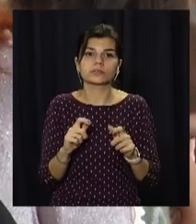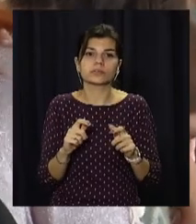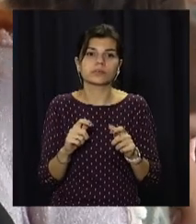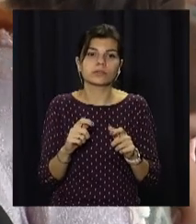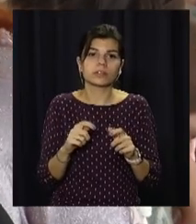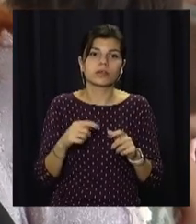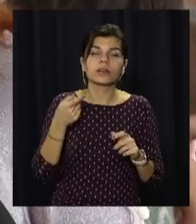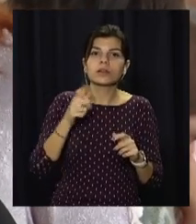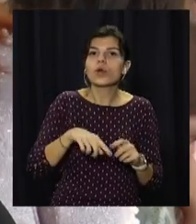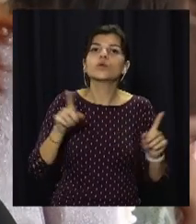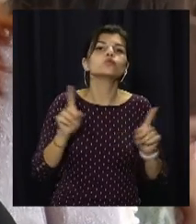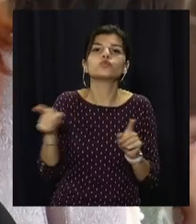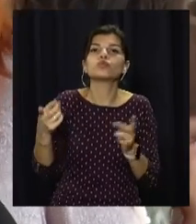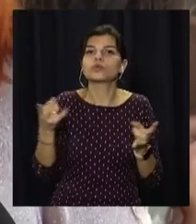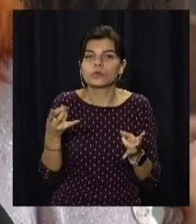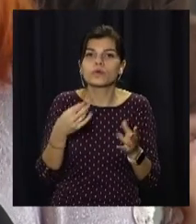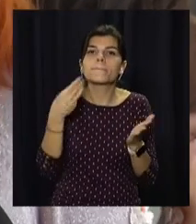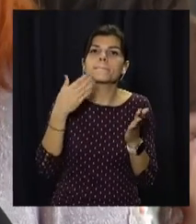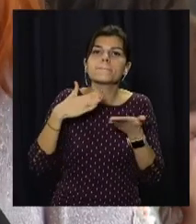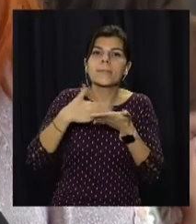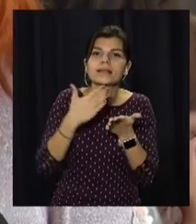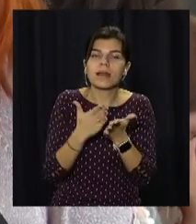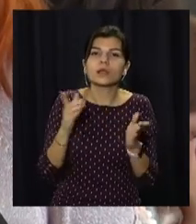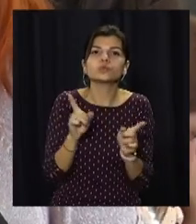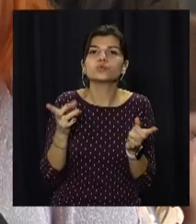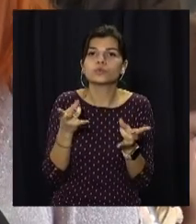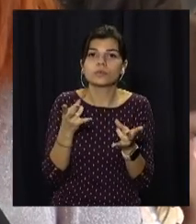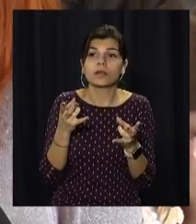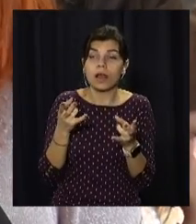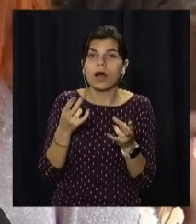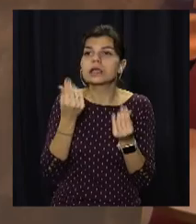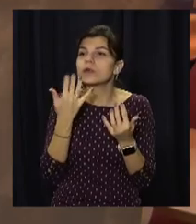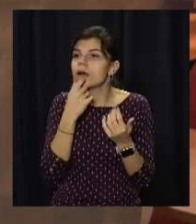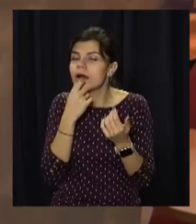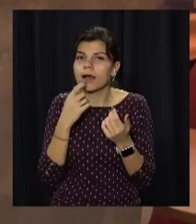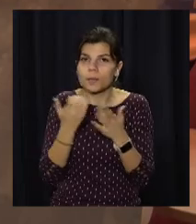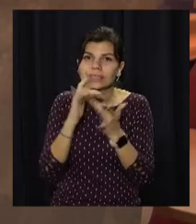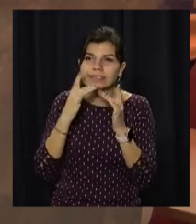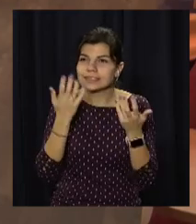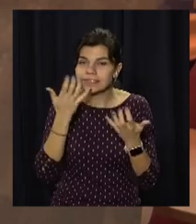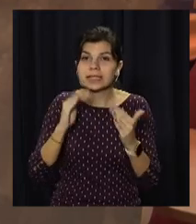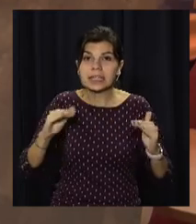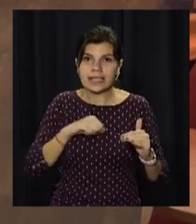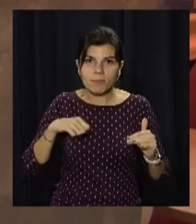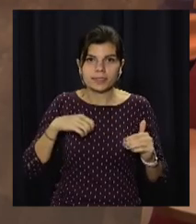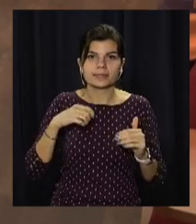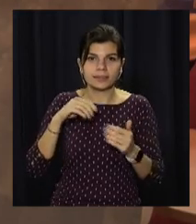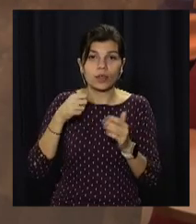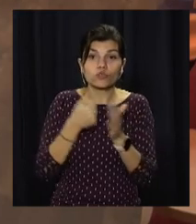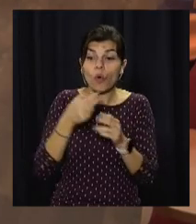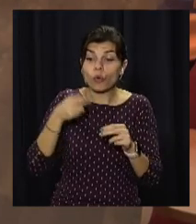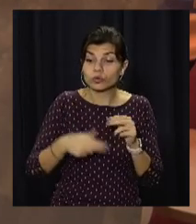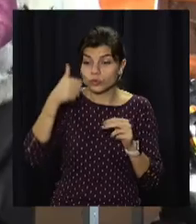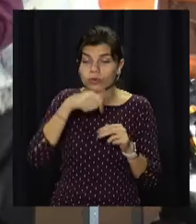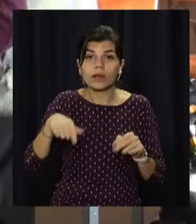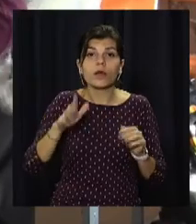ті продукти, ті матеріали, які їм потрібно для втілення проєкту. У результаті 31-ша школа до кінця року